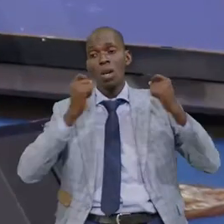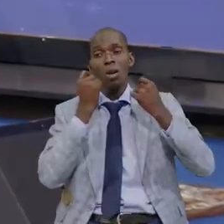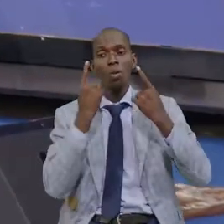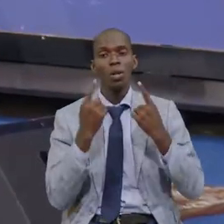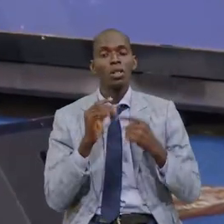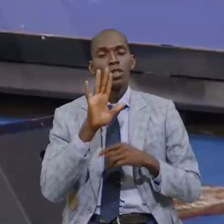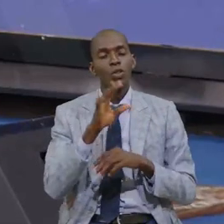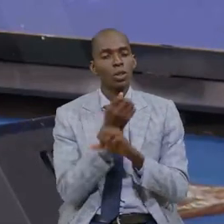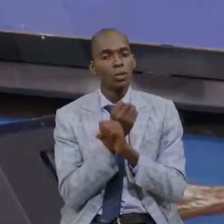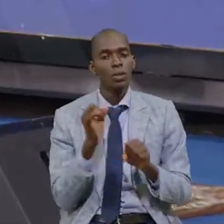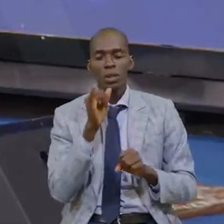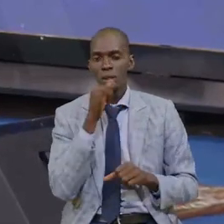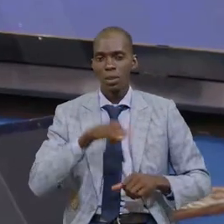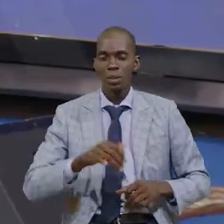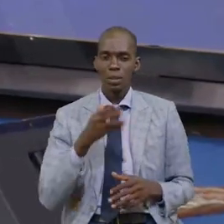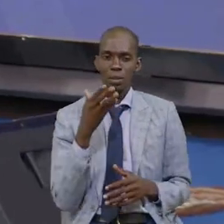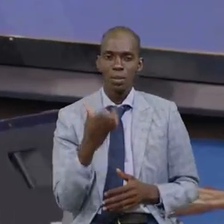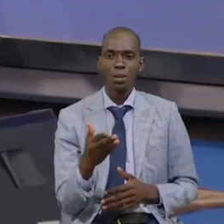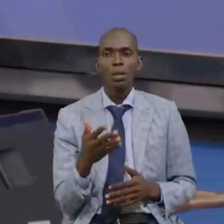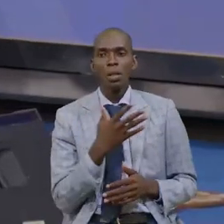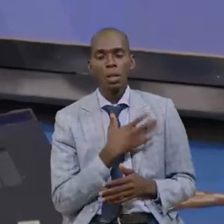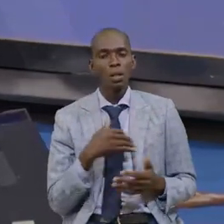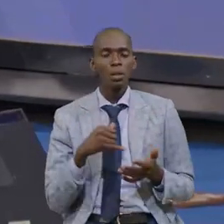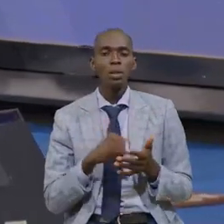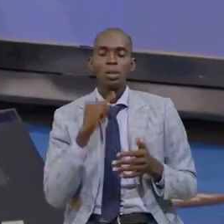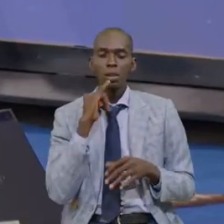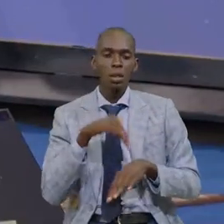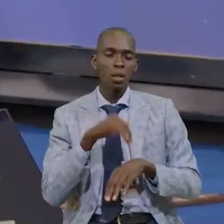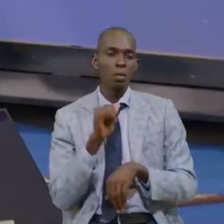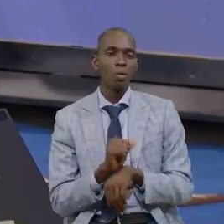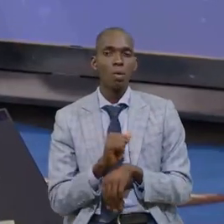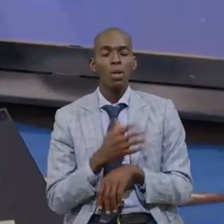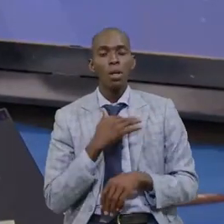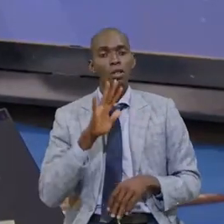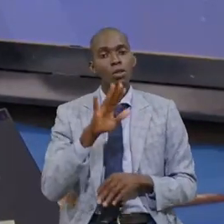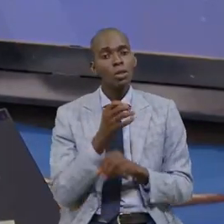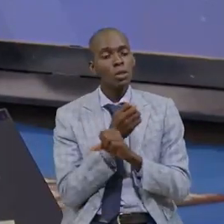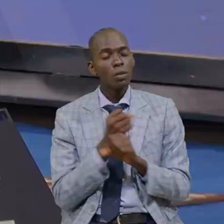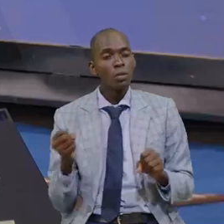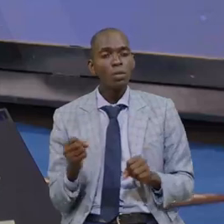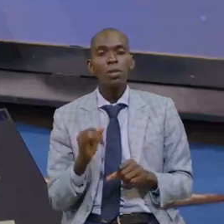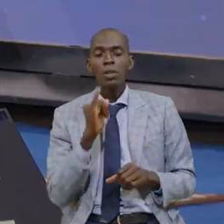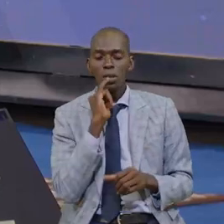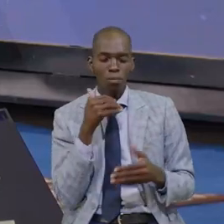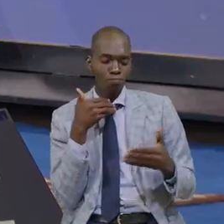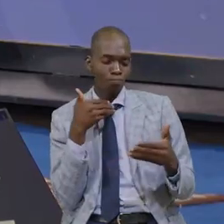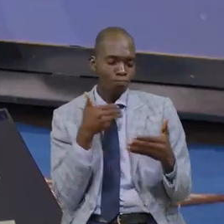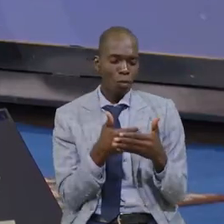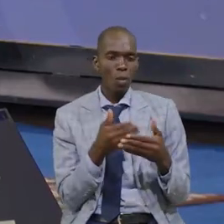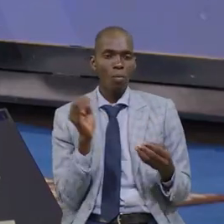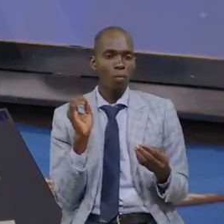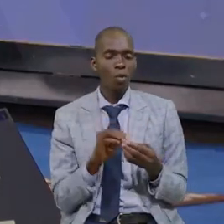le salut est toujours là et à l'œuvre. Et ton salut est plus proche de